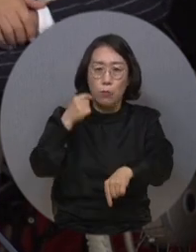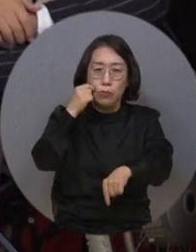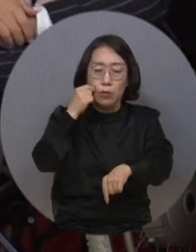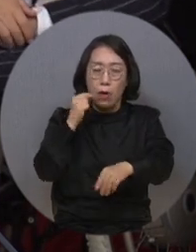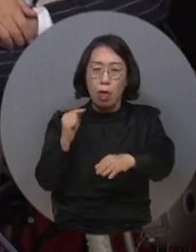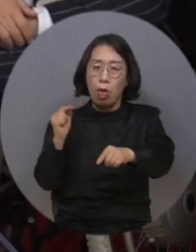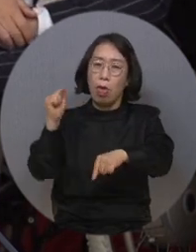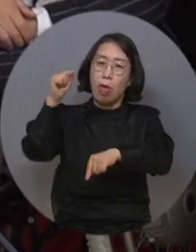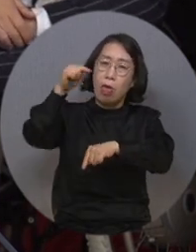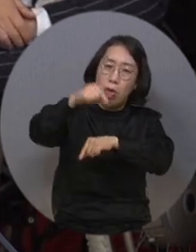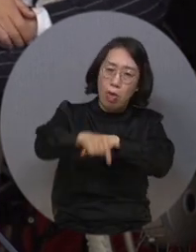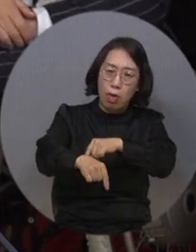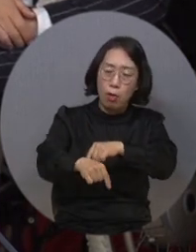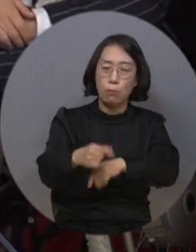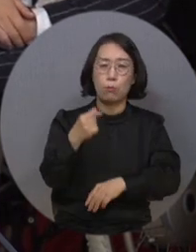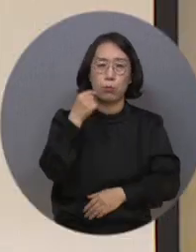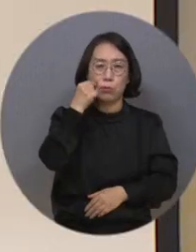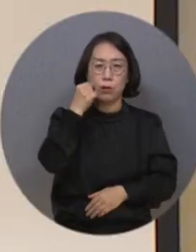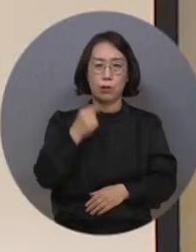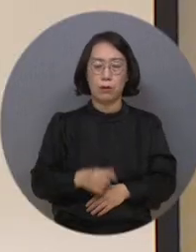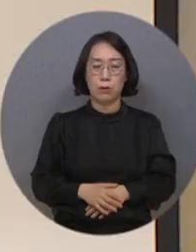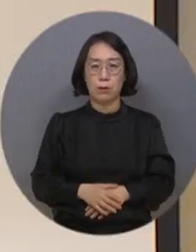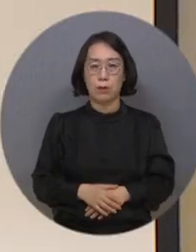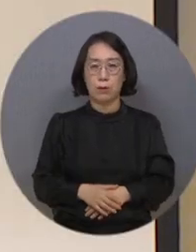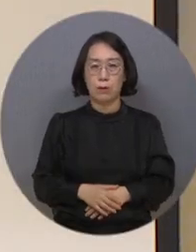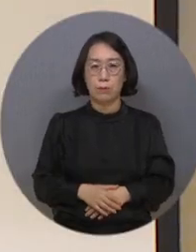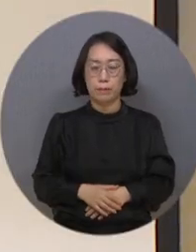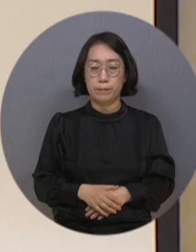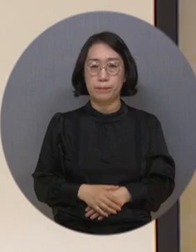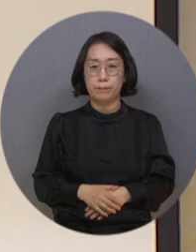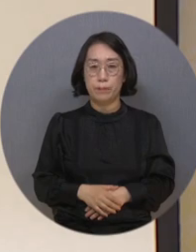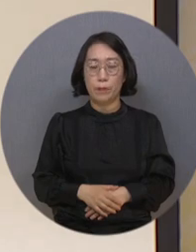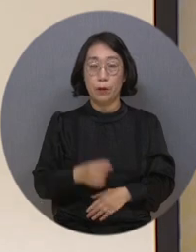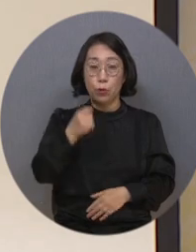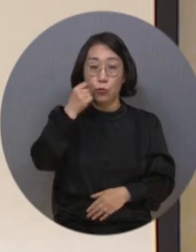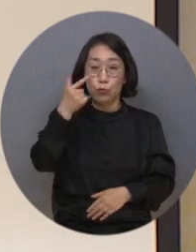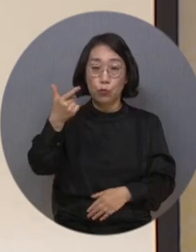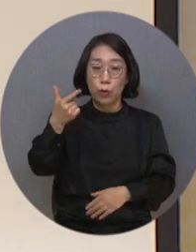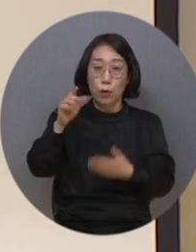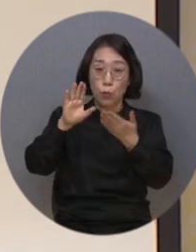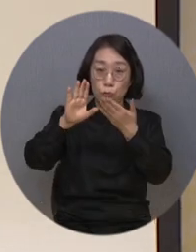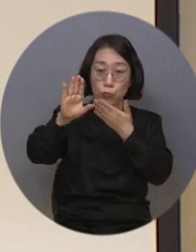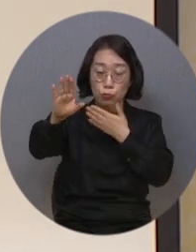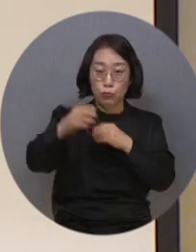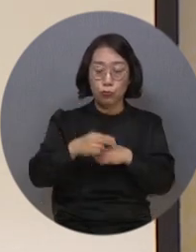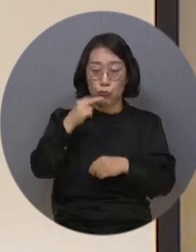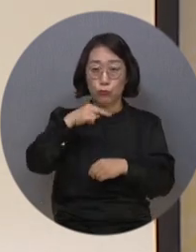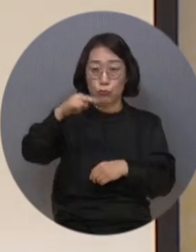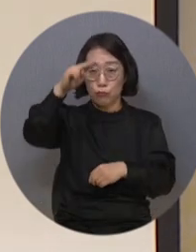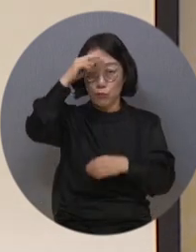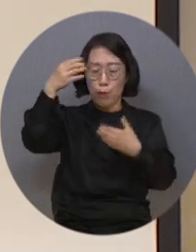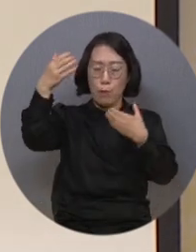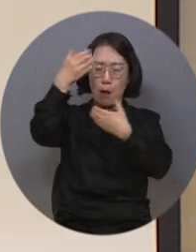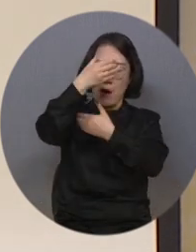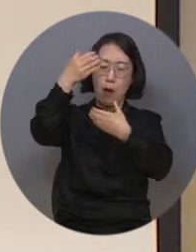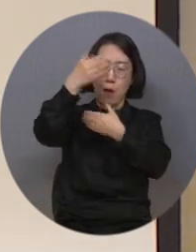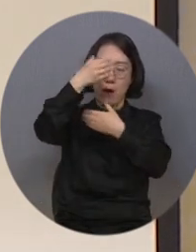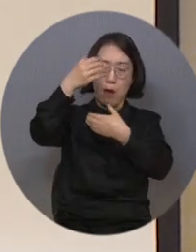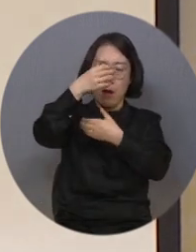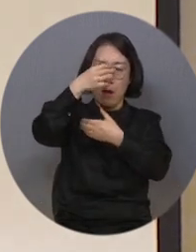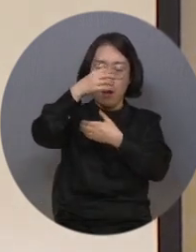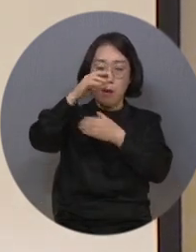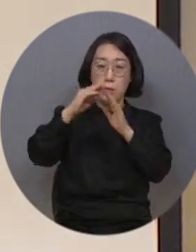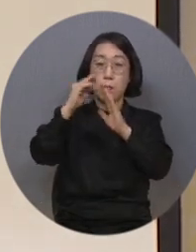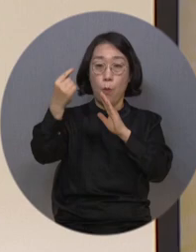거길 뛰으면 넘어갈 수가 없는 거예요. 그날에도 6개월 후에 술에 만취가 돼서 집에 돌아와서 자고